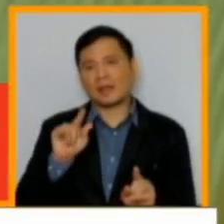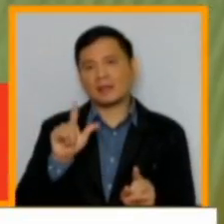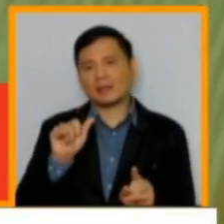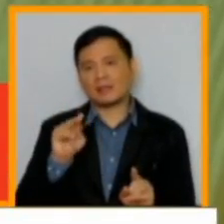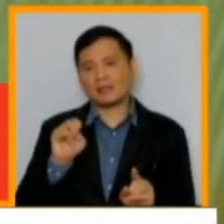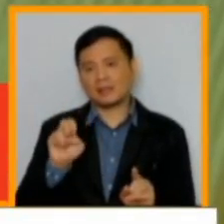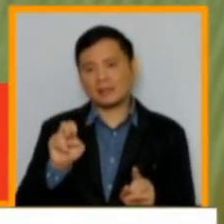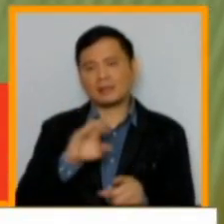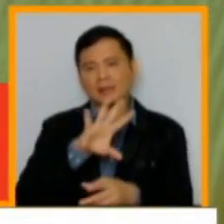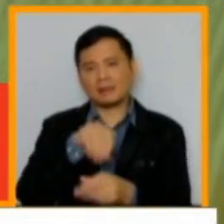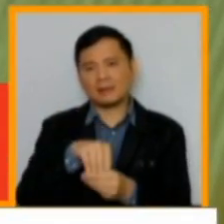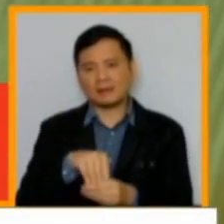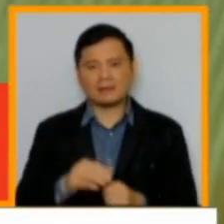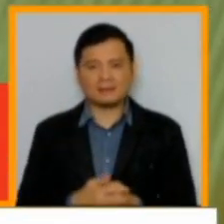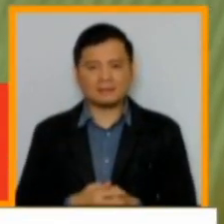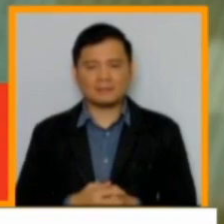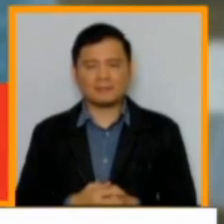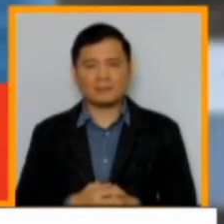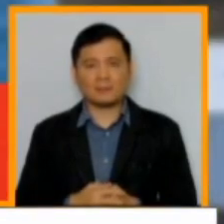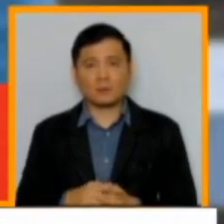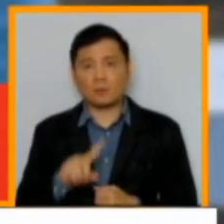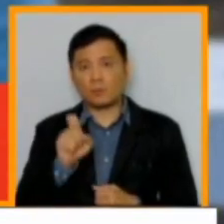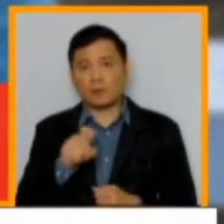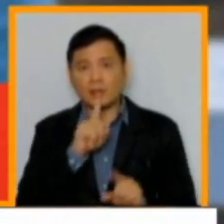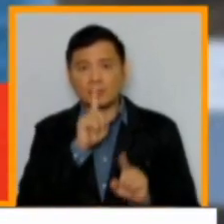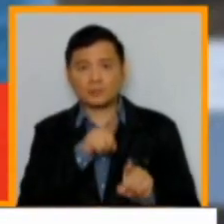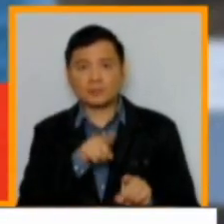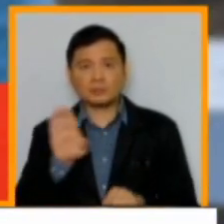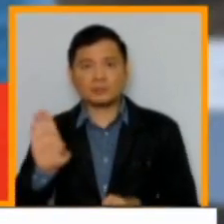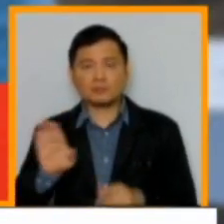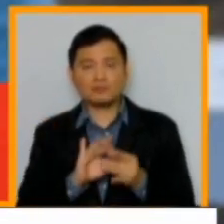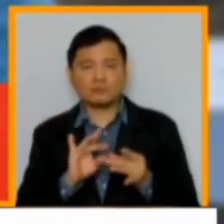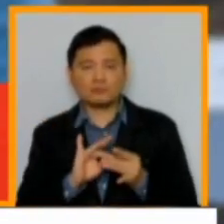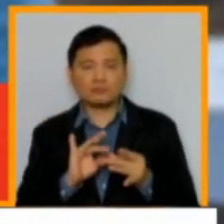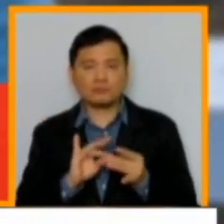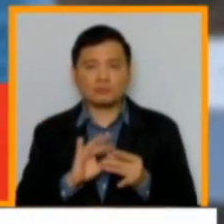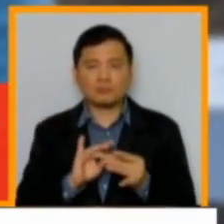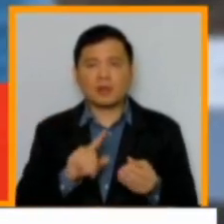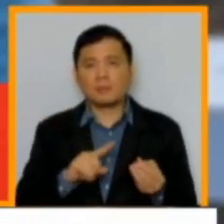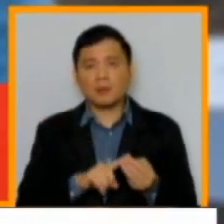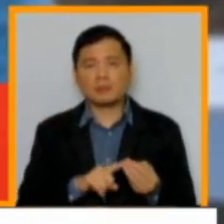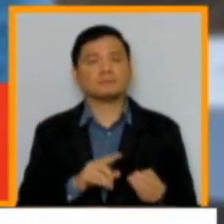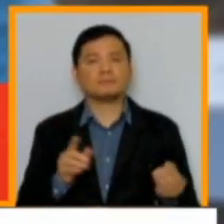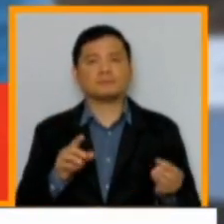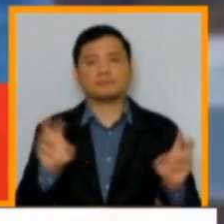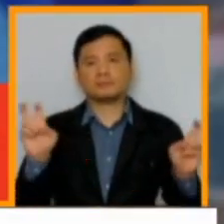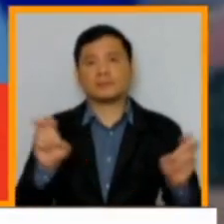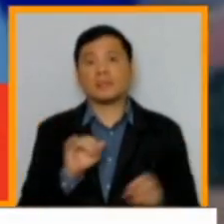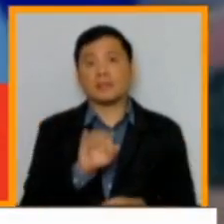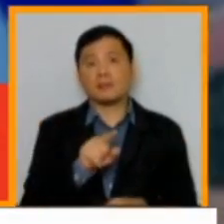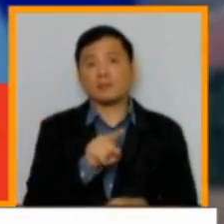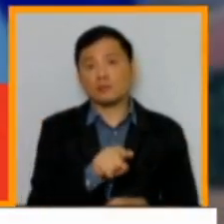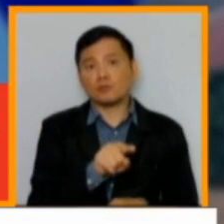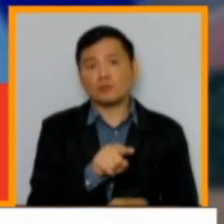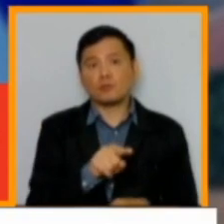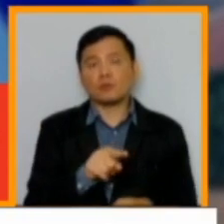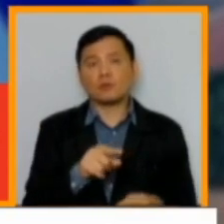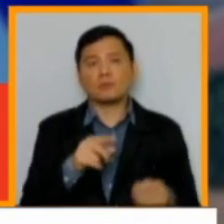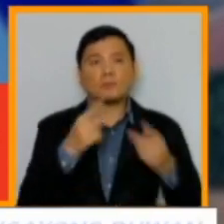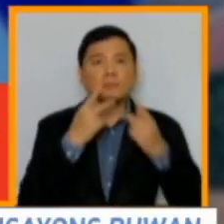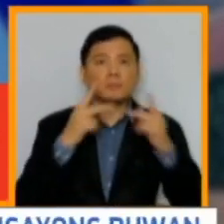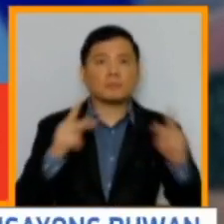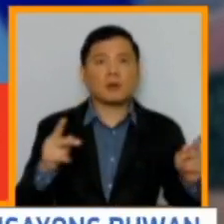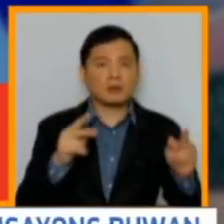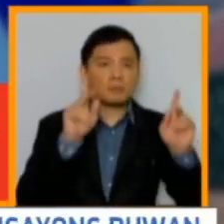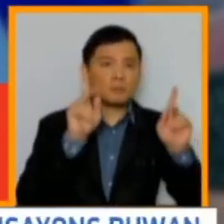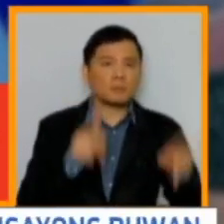Sa Q&A portion, pinahanga ni Kathleen ang mga hurado sa sagot niya sa tanong na kung mahalaga ba sa isang public figure na maging neutral o magsalita